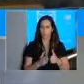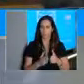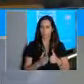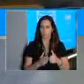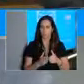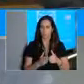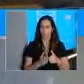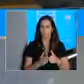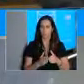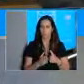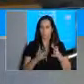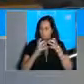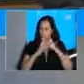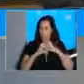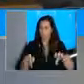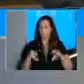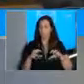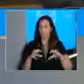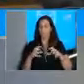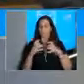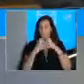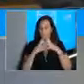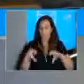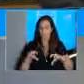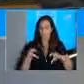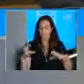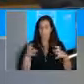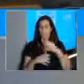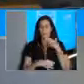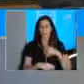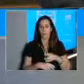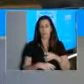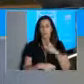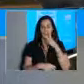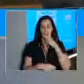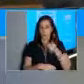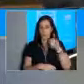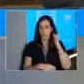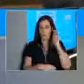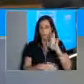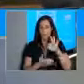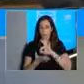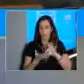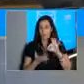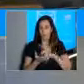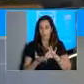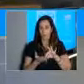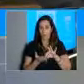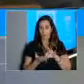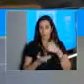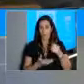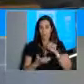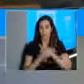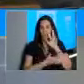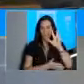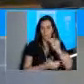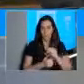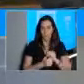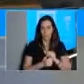הישראלי לשסע, לפלג את הציבור בישראל. ראינו את זה אתמול גם בכתבה של, ערוץ